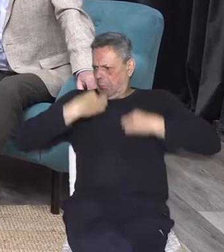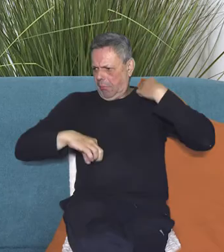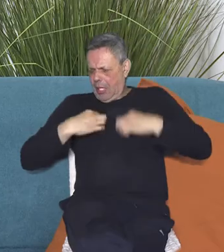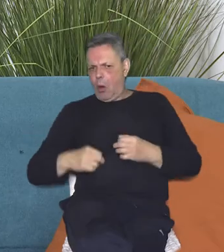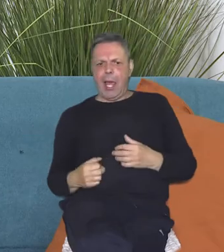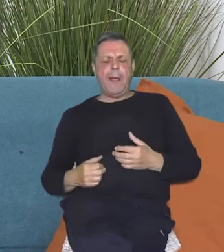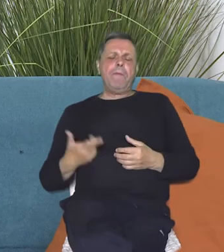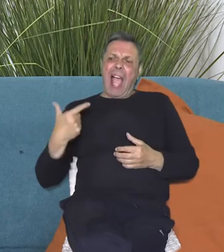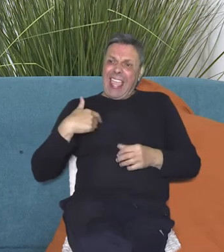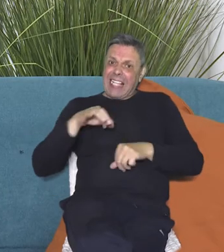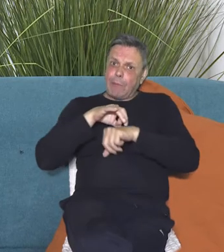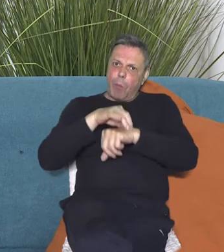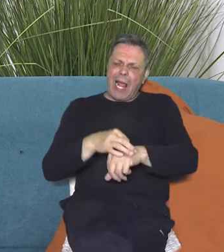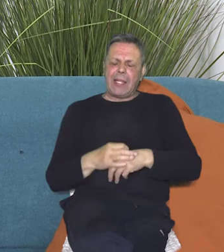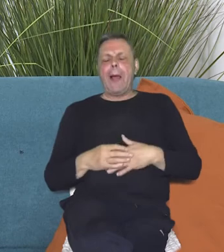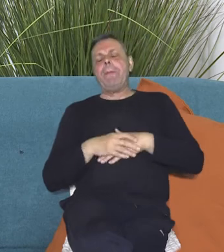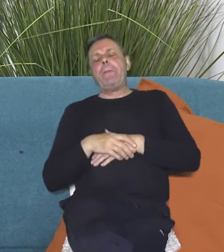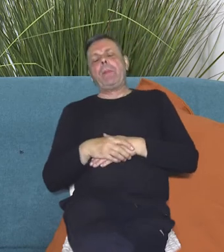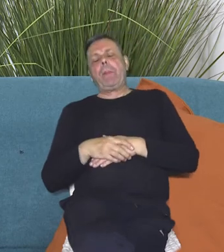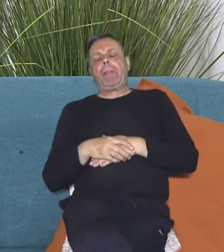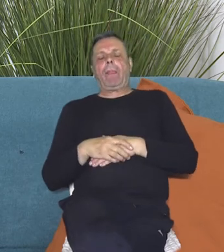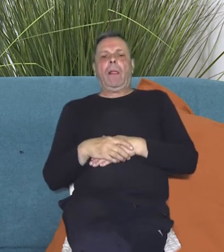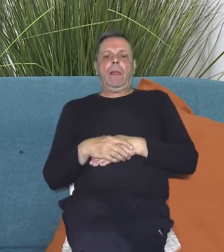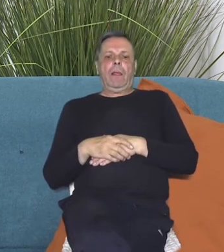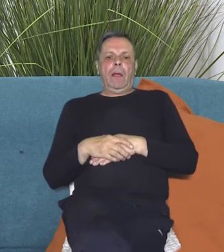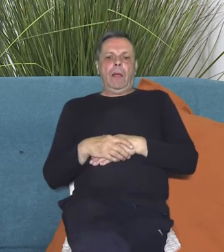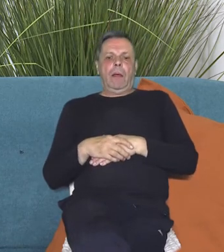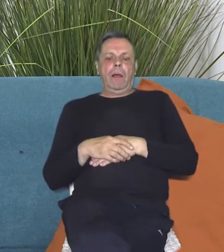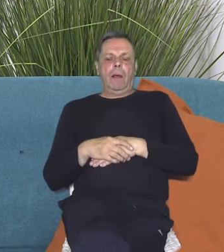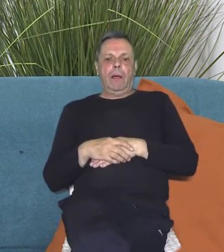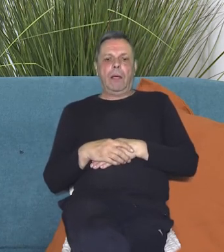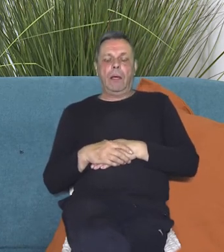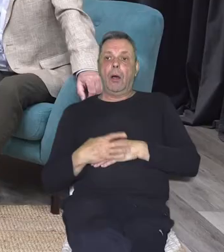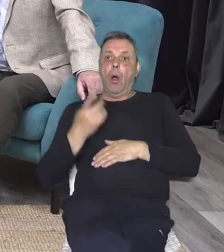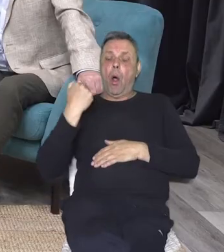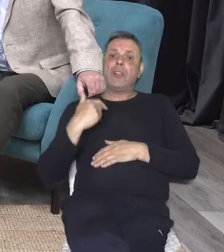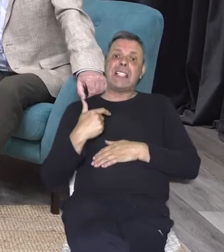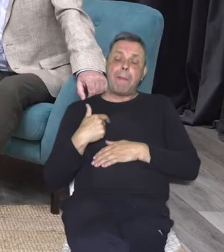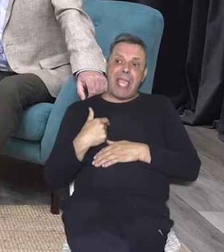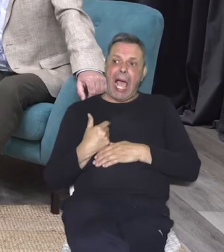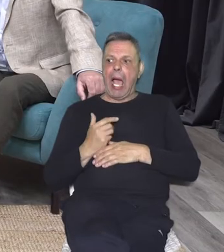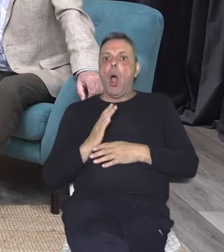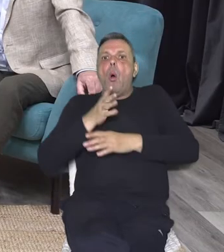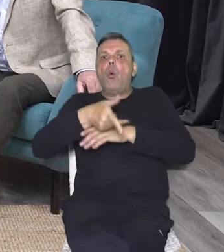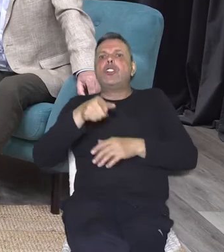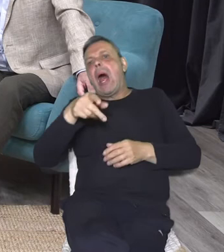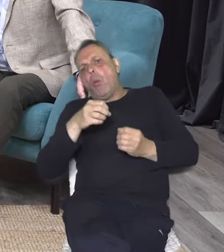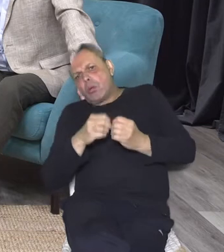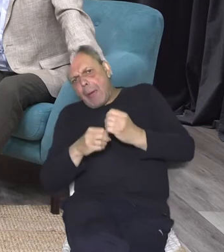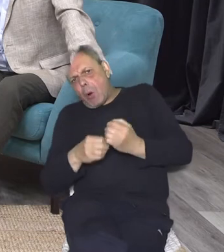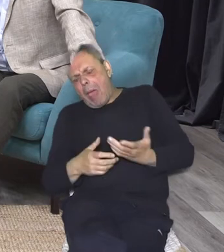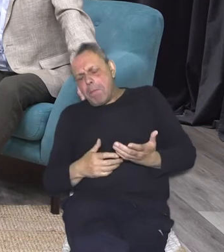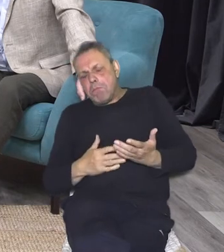preko raznih modnih časopisa koje smo nabavljali, putovali van na neke revije i slično. Onda sam nekako kao ušla